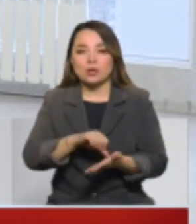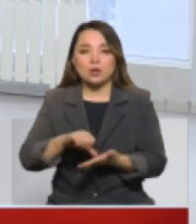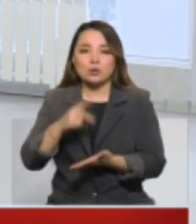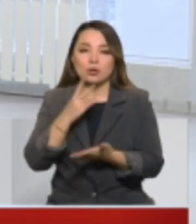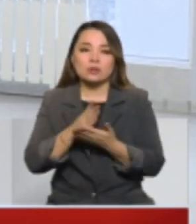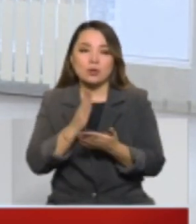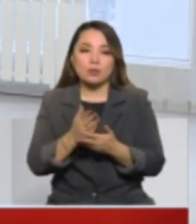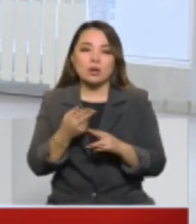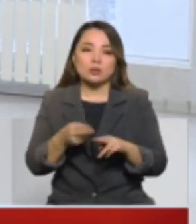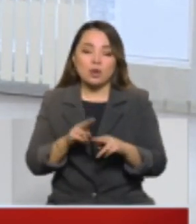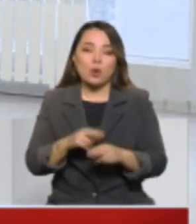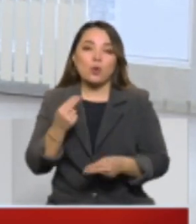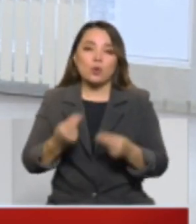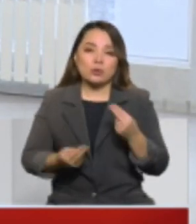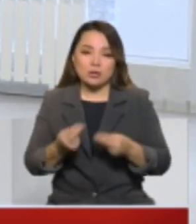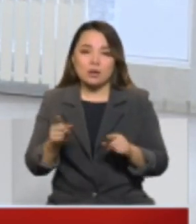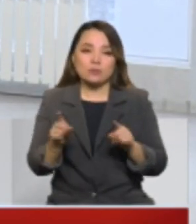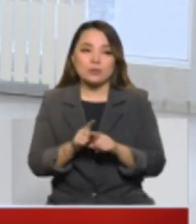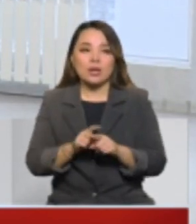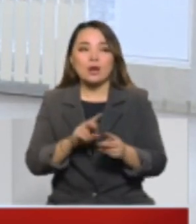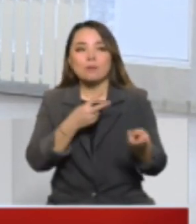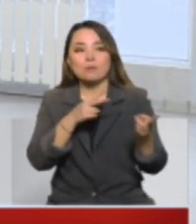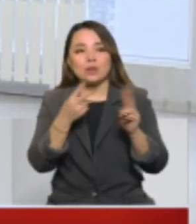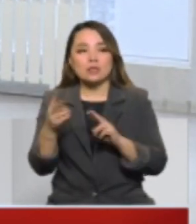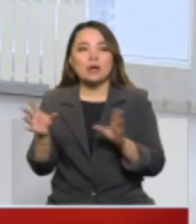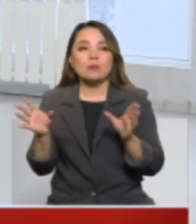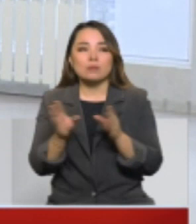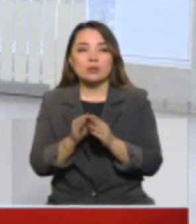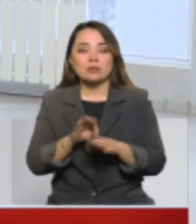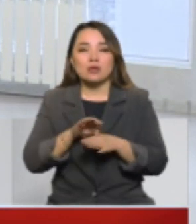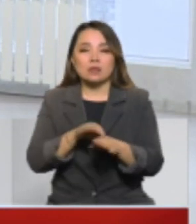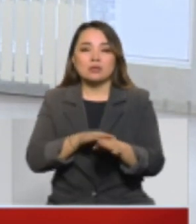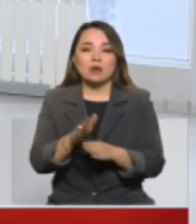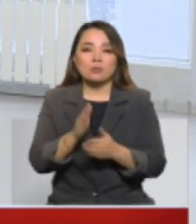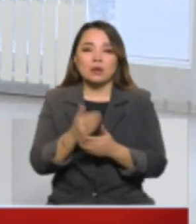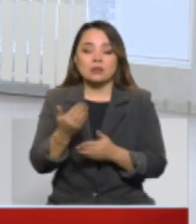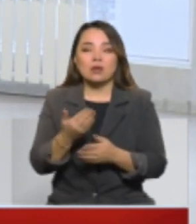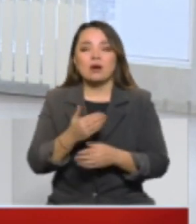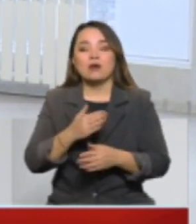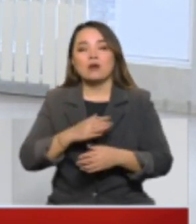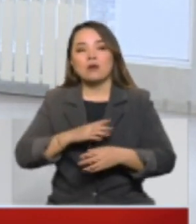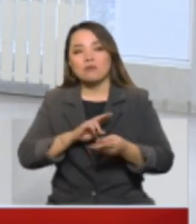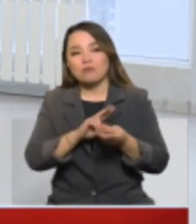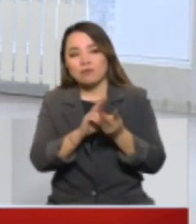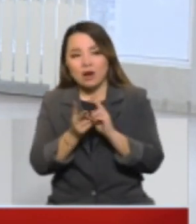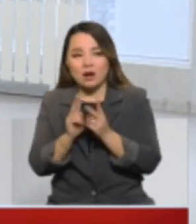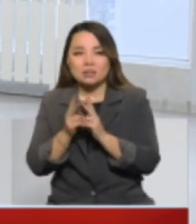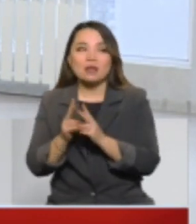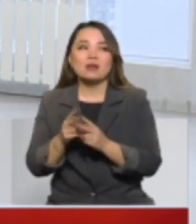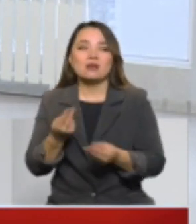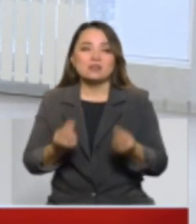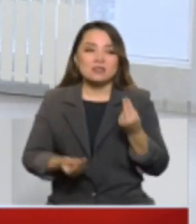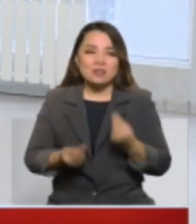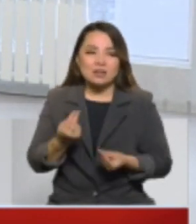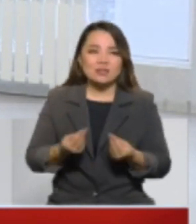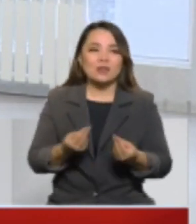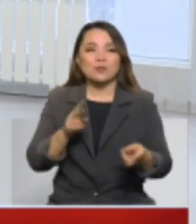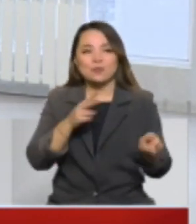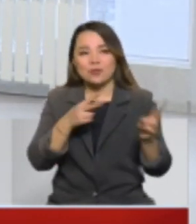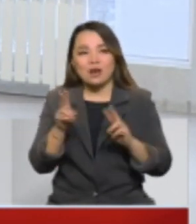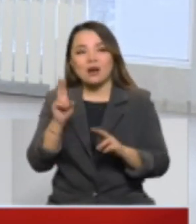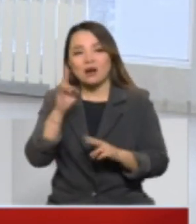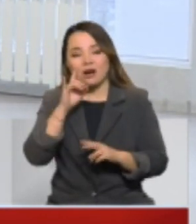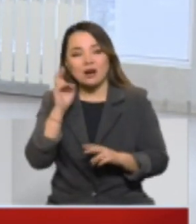емес. Соған ойнаймыз. Биге бірге барамыз. Ол жерде әлгі вальс билейміз, твист билейміз.